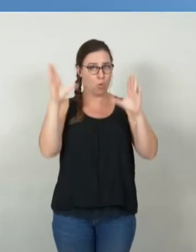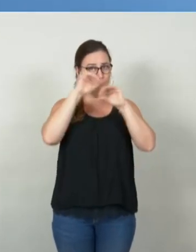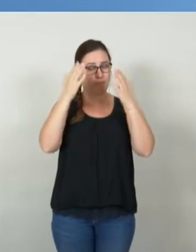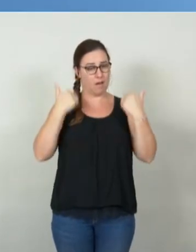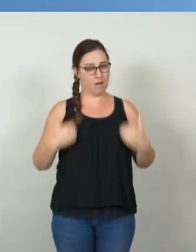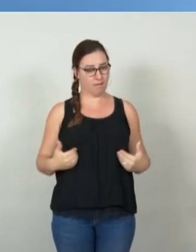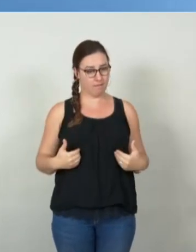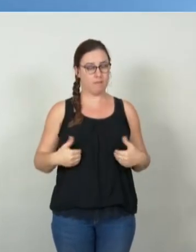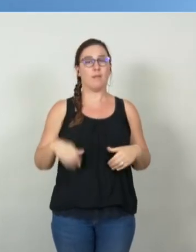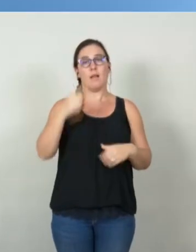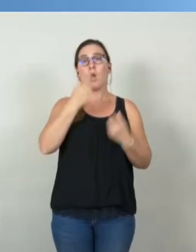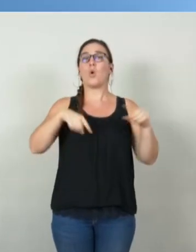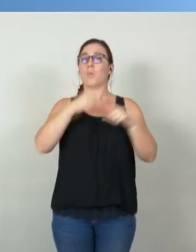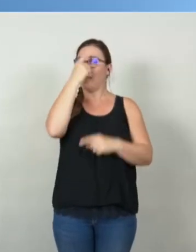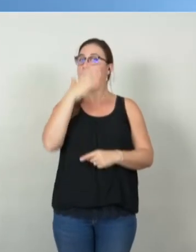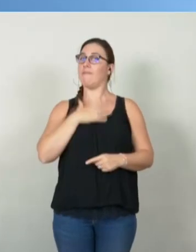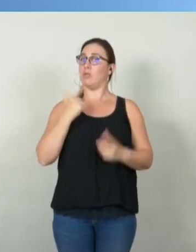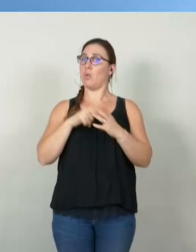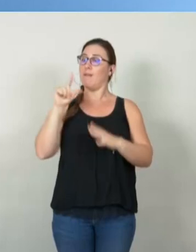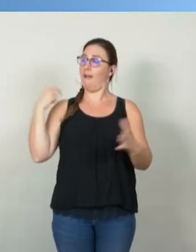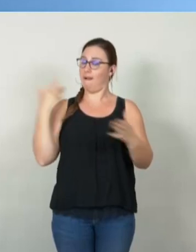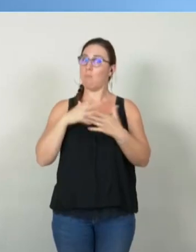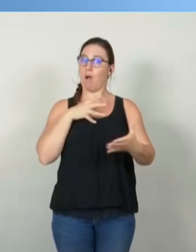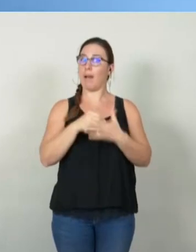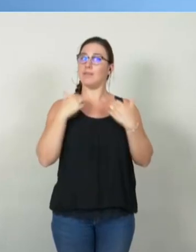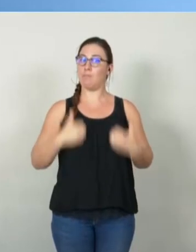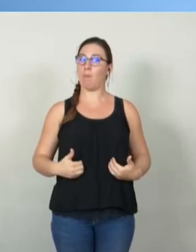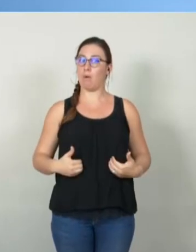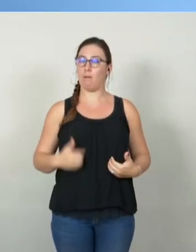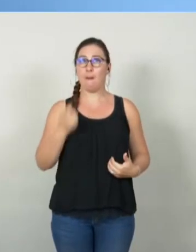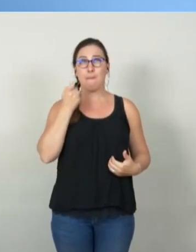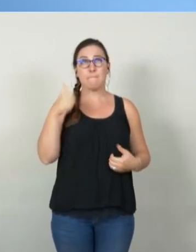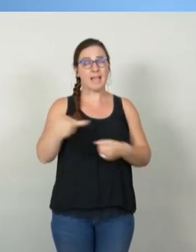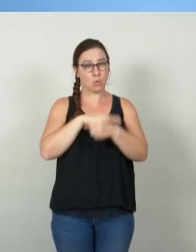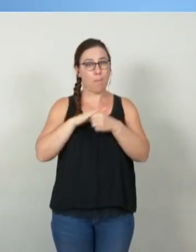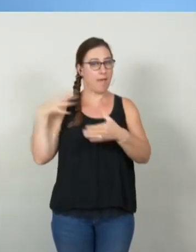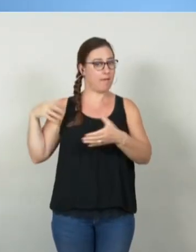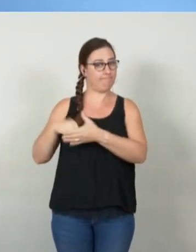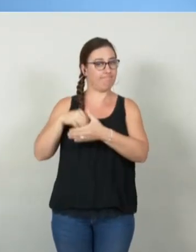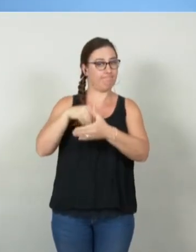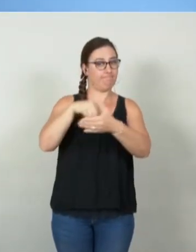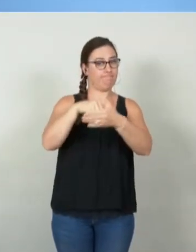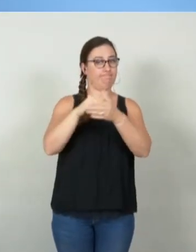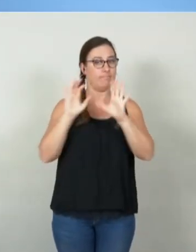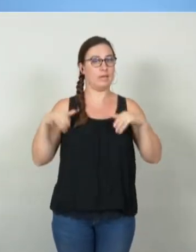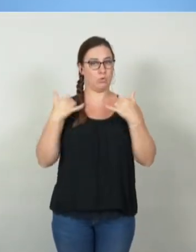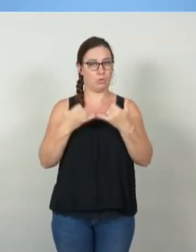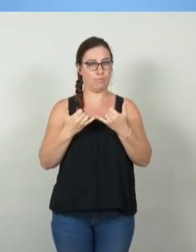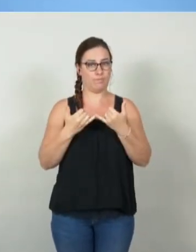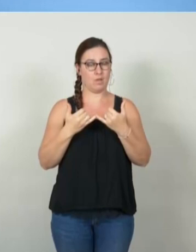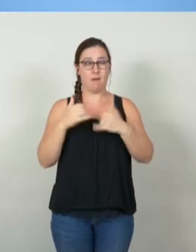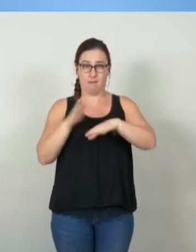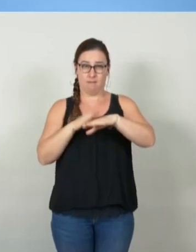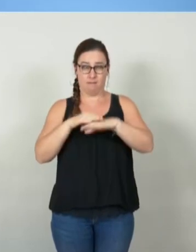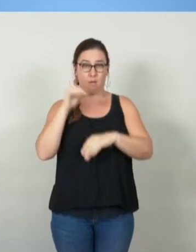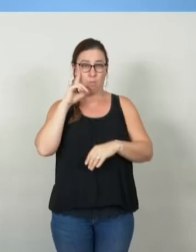du comité David depuis 2020 et que jusqu'à présent j'ai assisté à quasiment toutes les réunions je rappelle ce fait parce que c'est loin d'être le